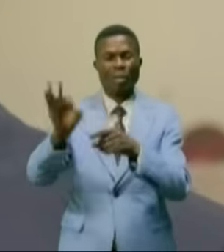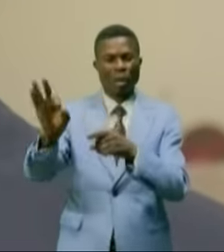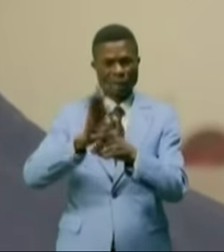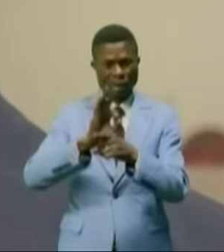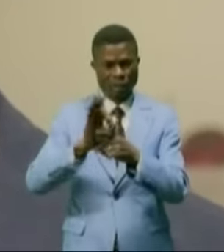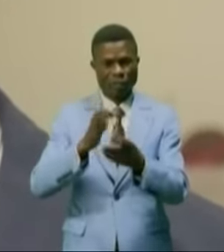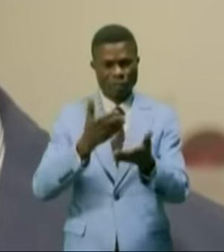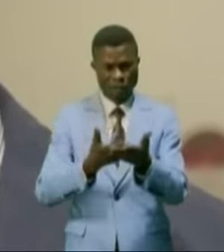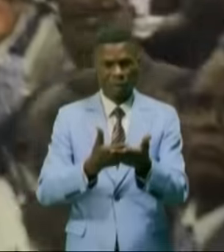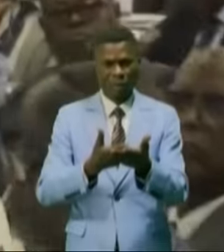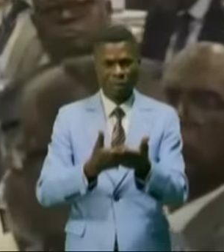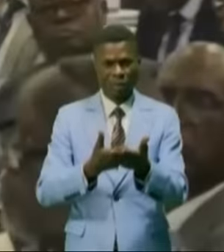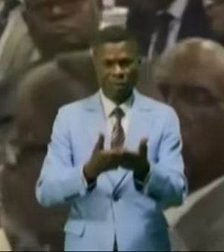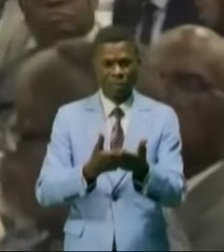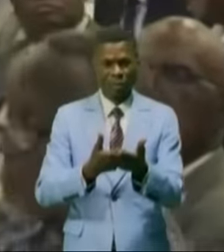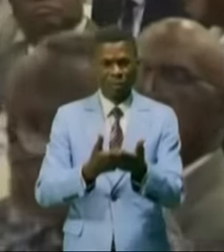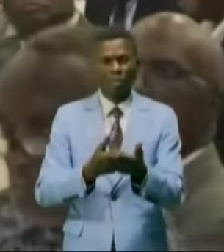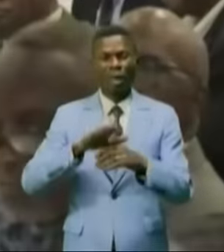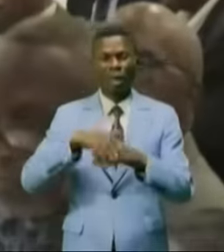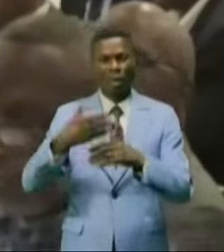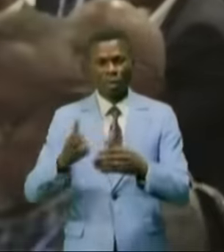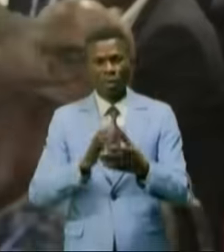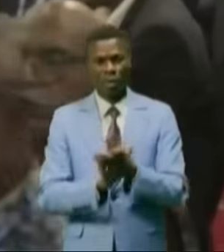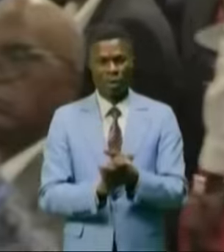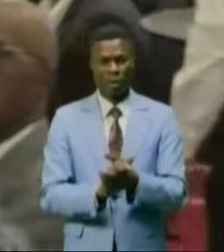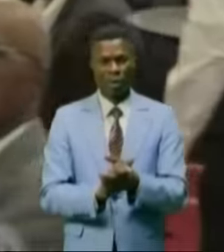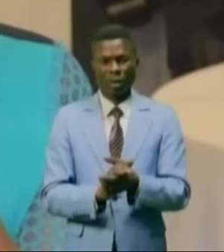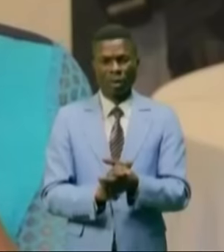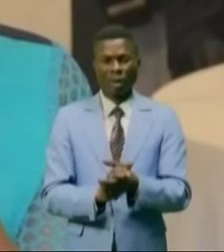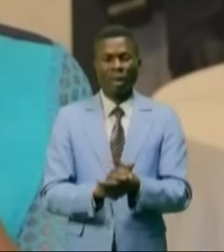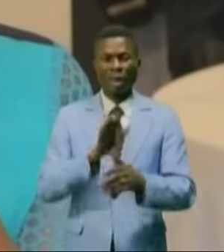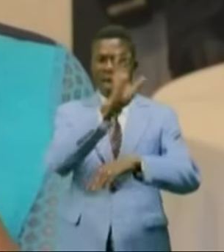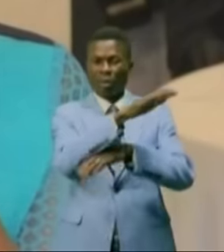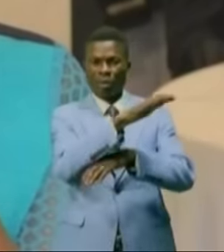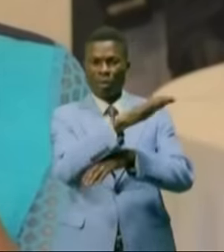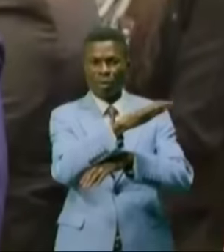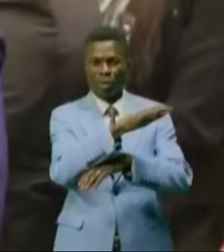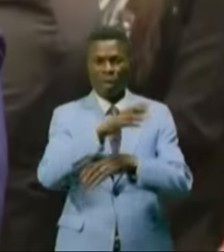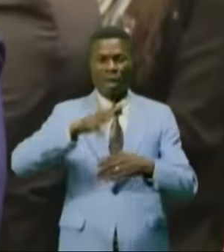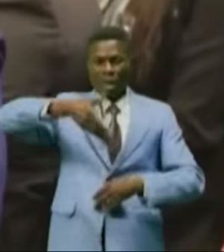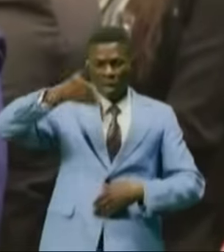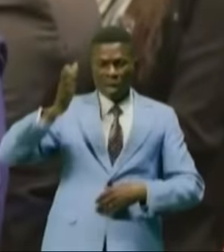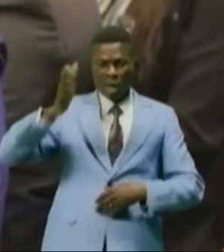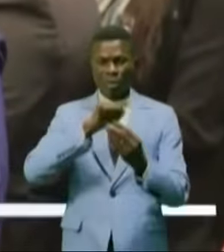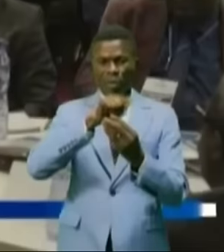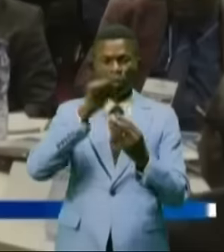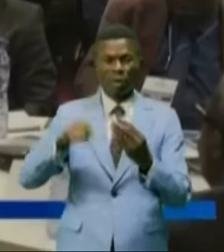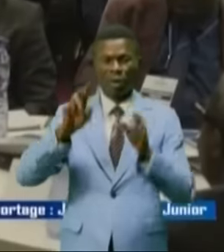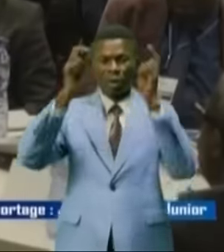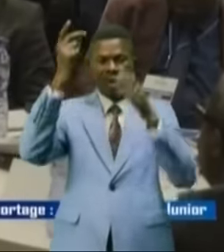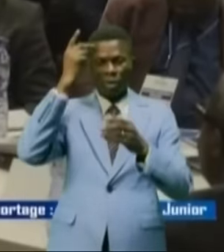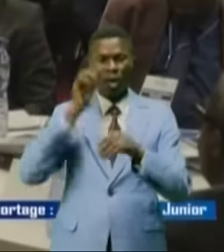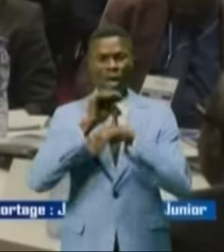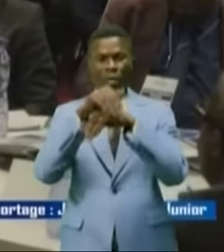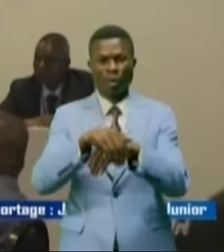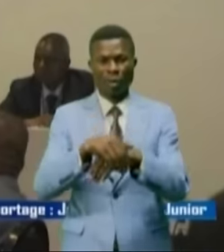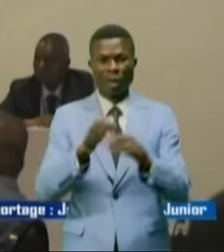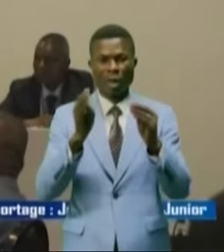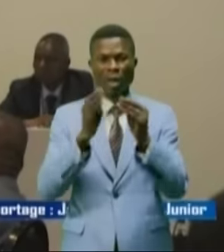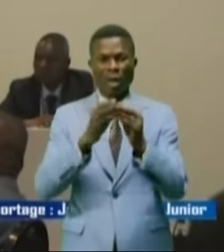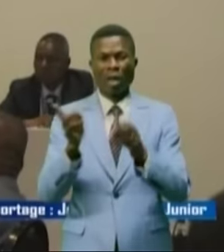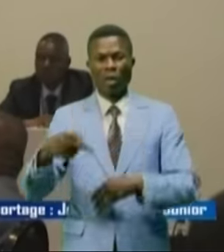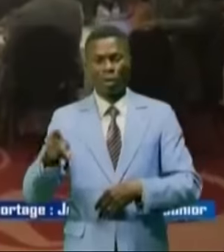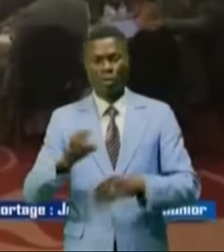des assurances. Enfin, dans l'après-midi, les experts comptables de Kinshasa ont pris part à l'Assemblée